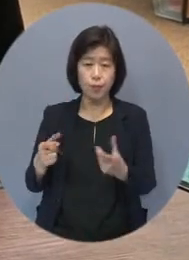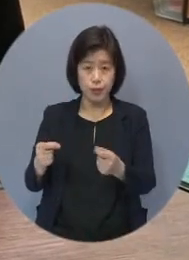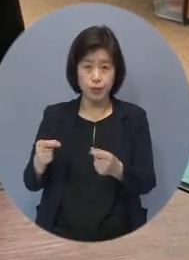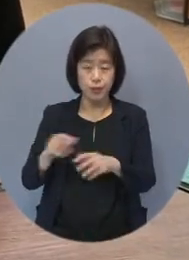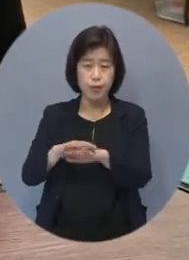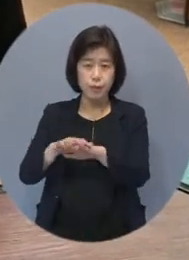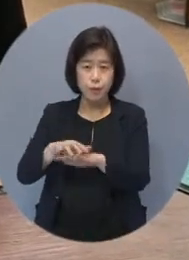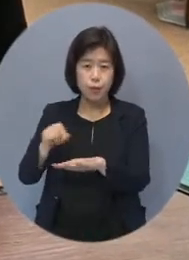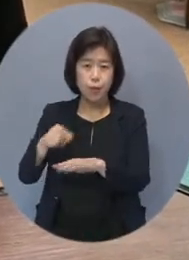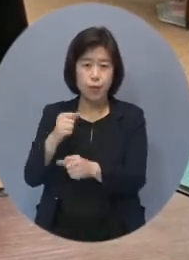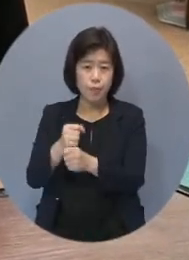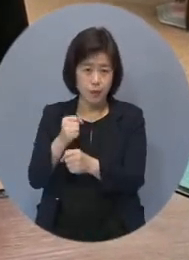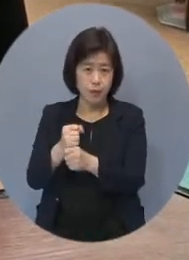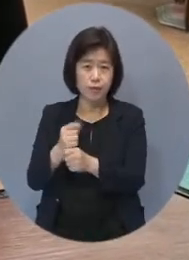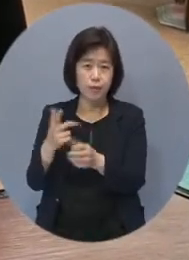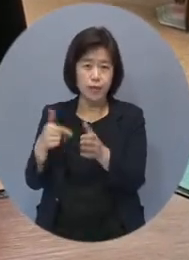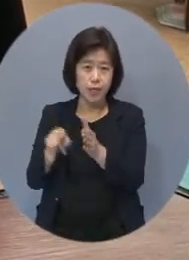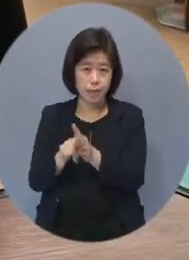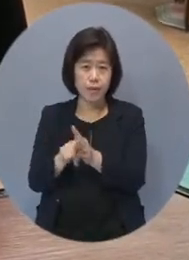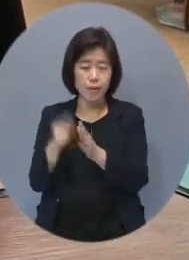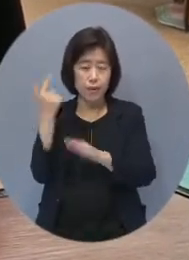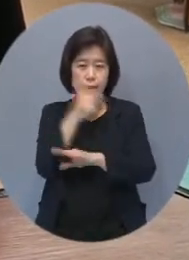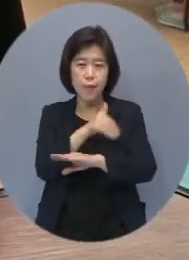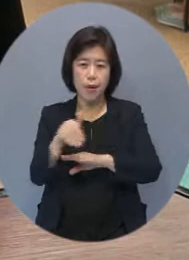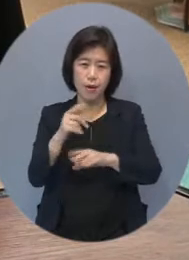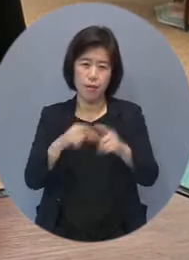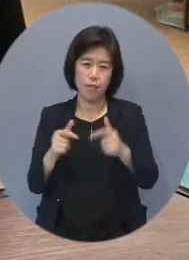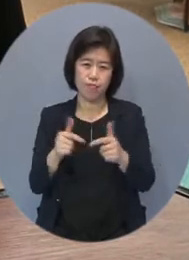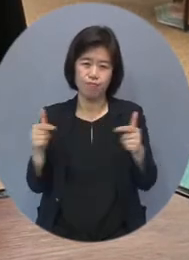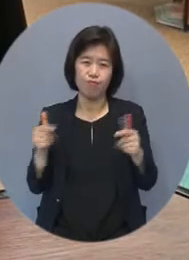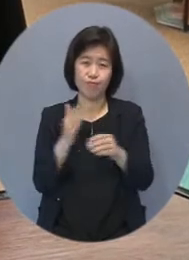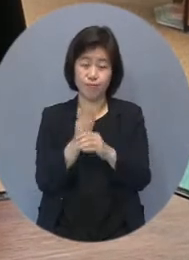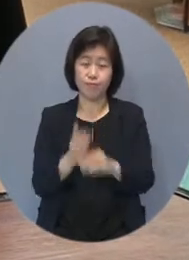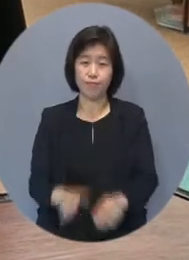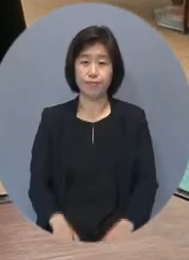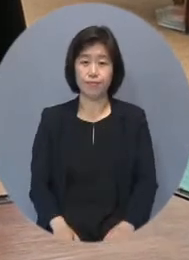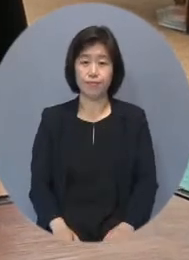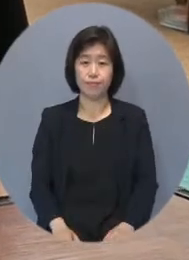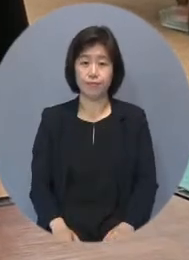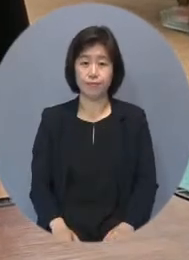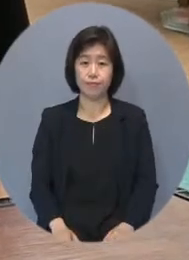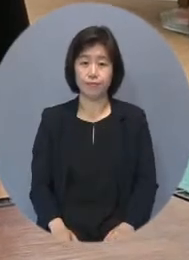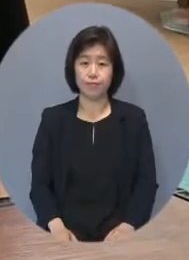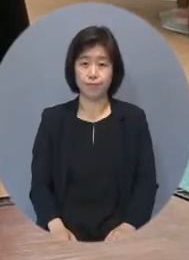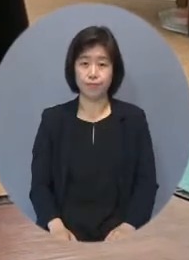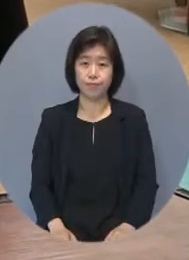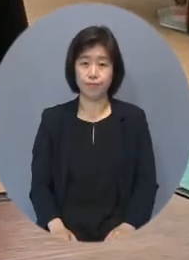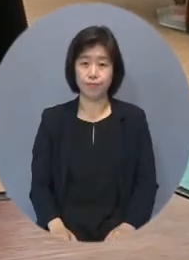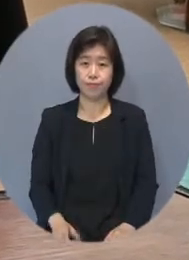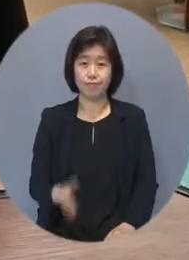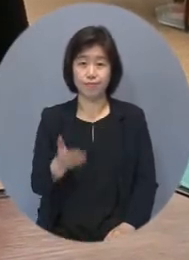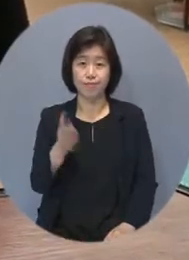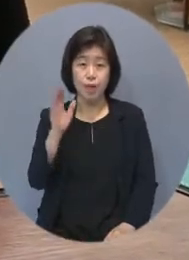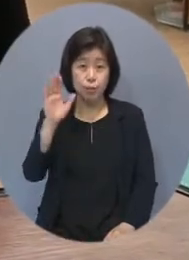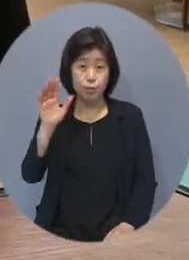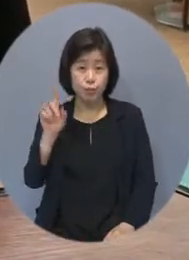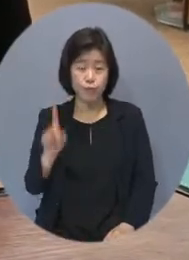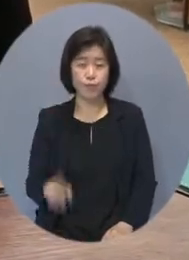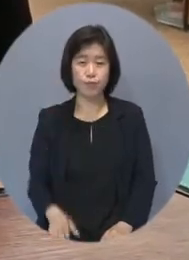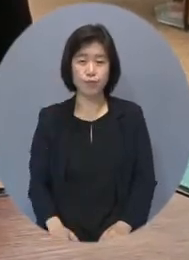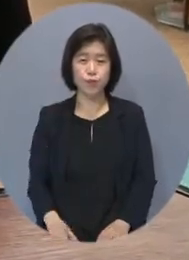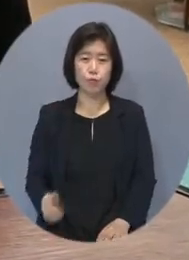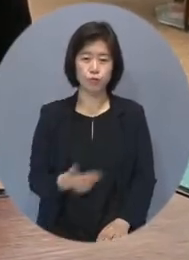더 기획해가지고 함께 할 생각을 하고 있습니다. 진행을 해보시니까 어떠신 것 같아요? 저희가